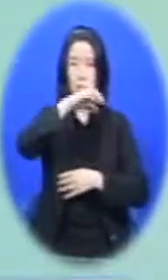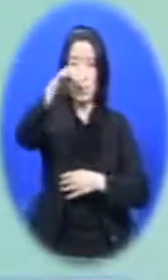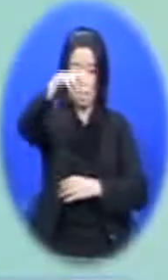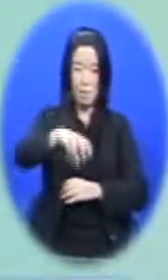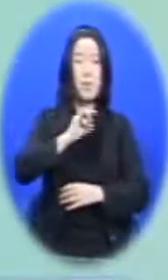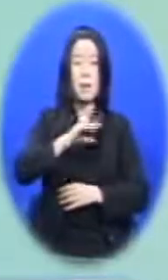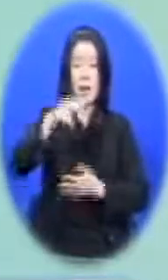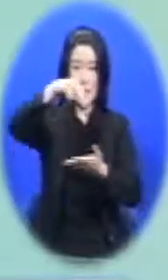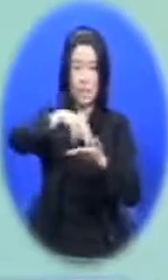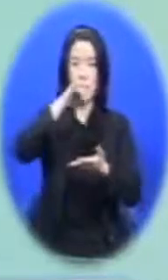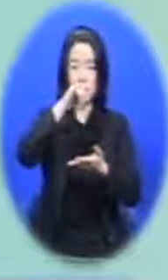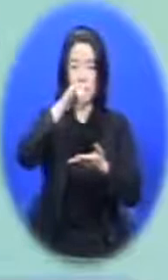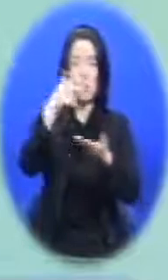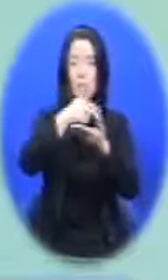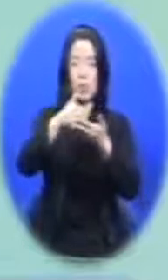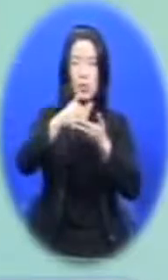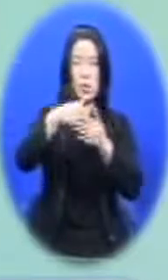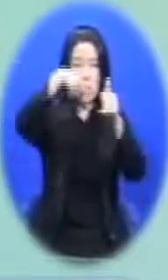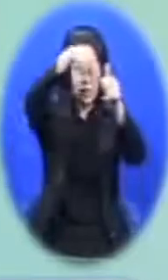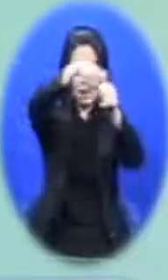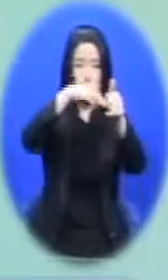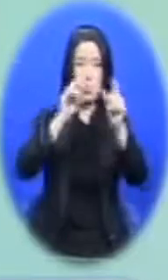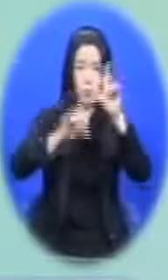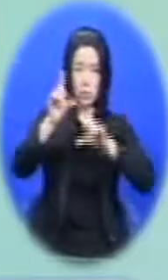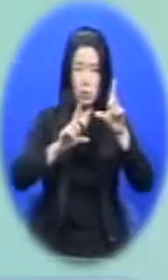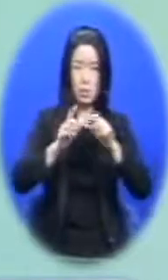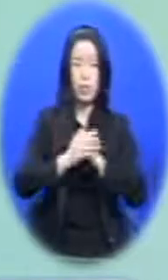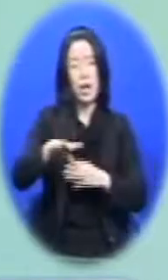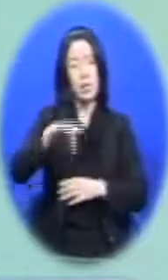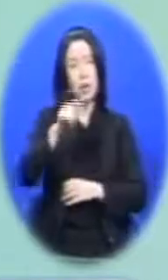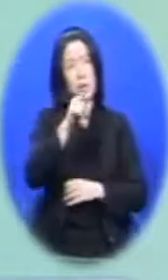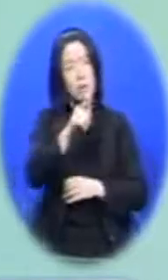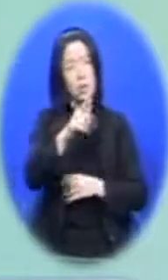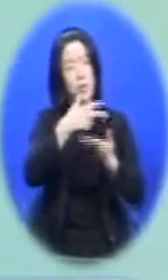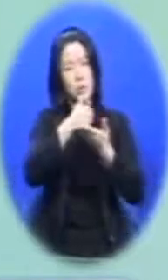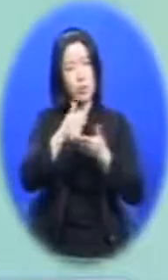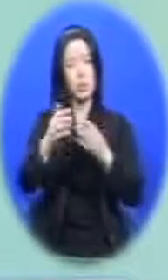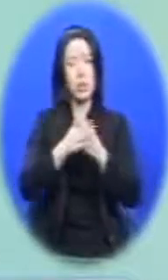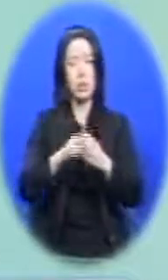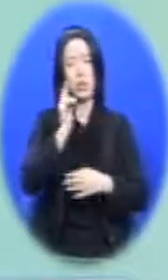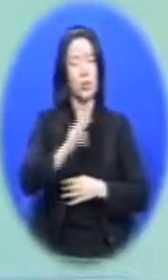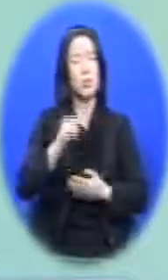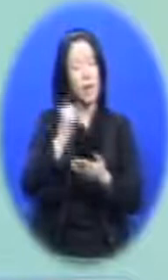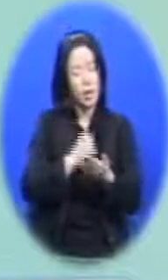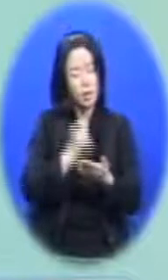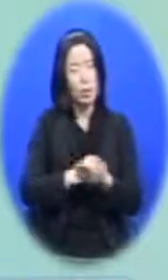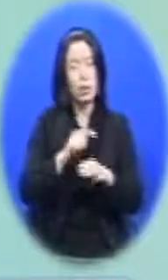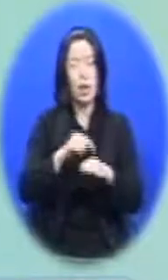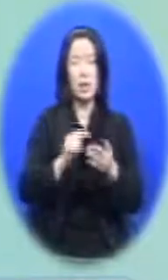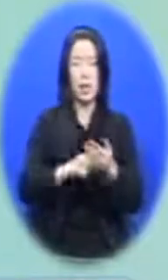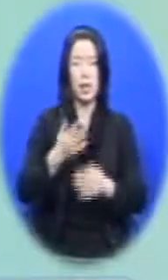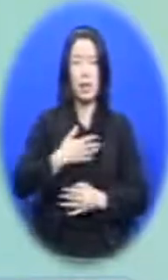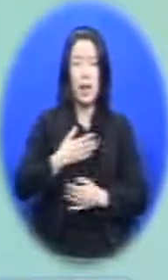겁니다. 주님이 십자가에 달려 계신 모습. 처음에는 그 주님으로 인해서 너무너무 애통하고 나중에는